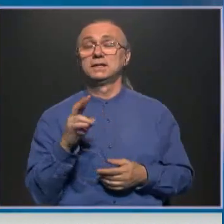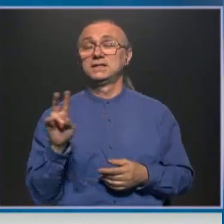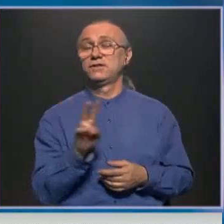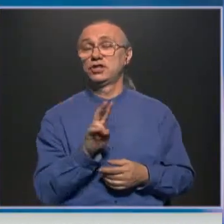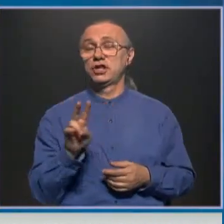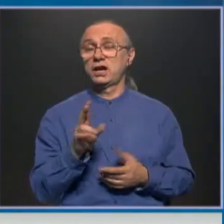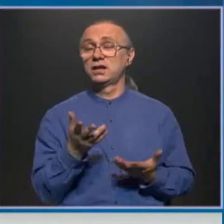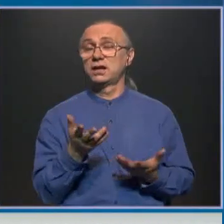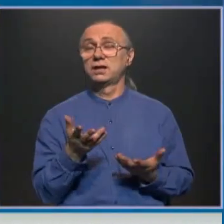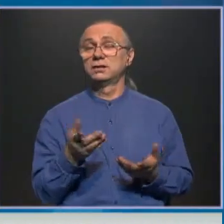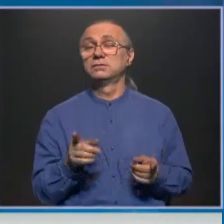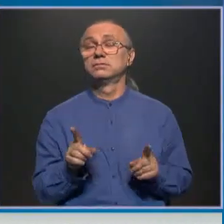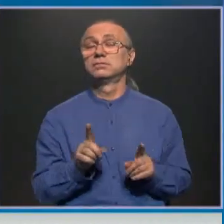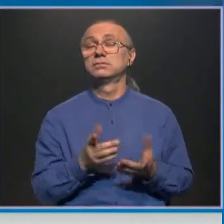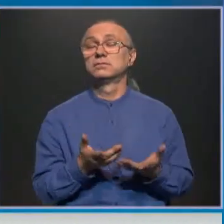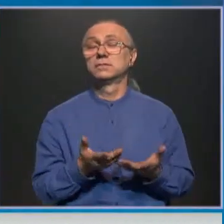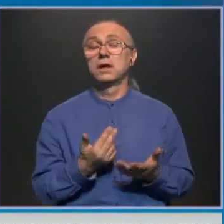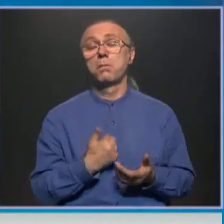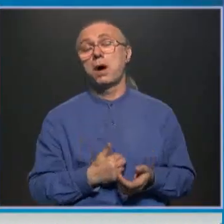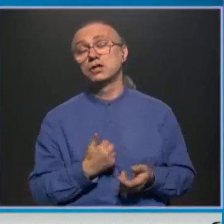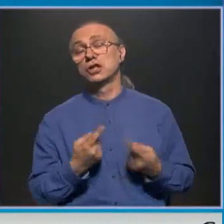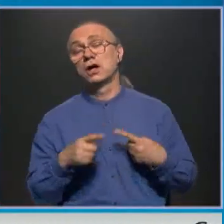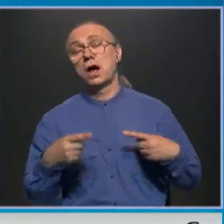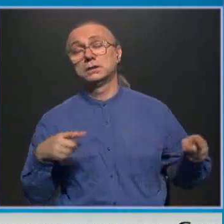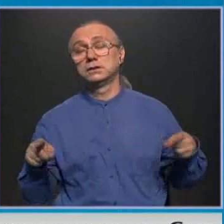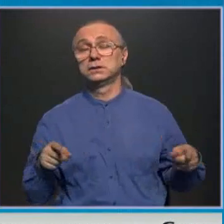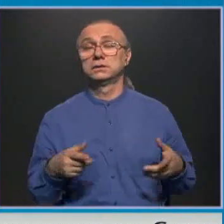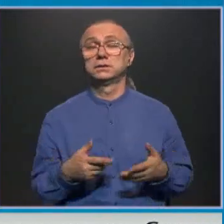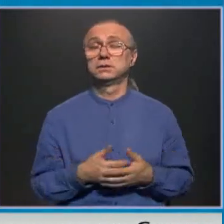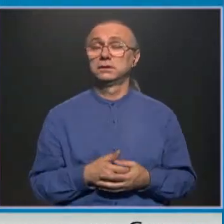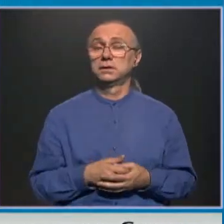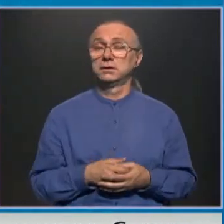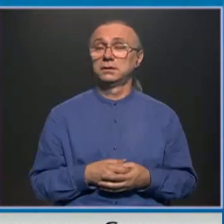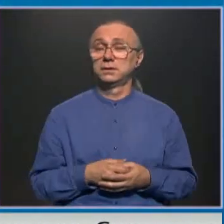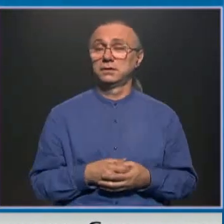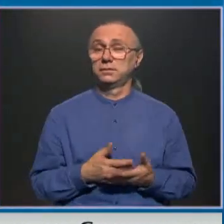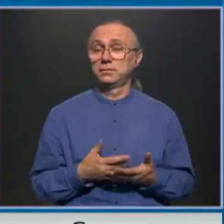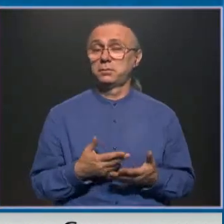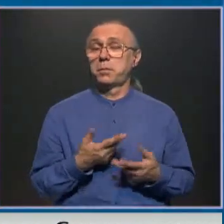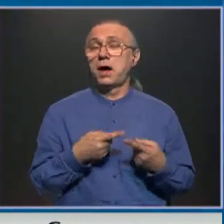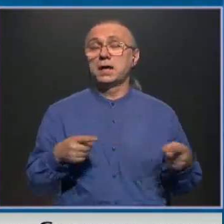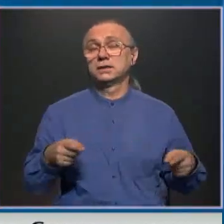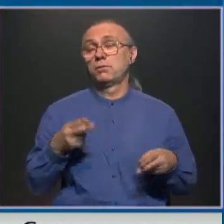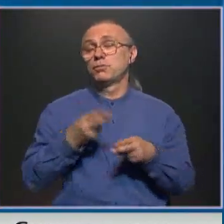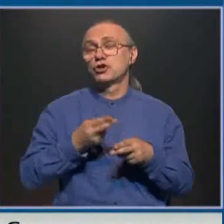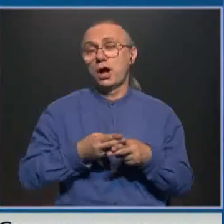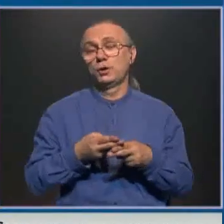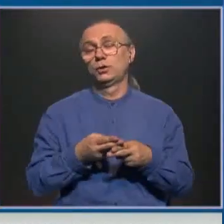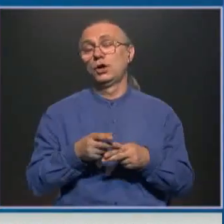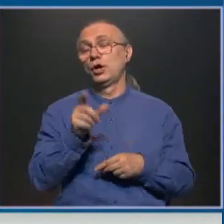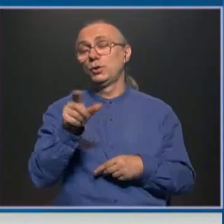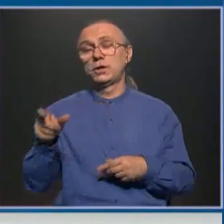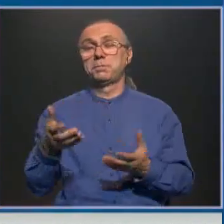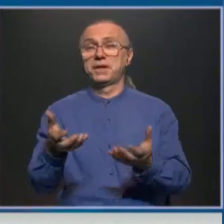чем разница, что батюшки разные по-разному мешают это людям благодать принимать, потому что чаще всего мы приходим и с грехами